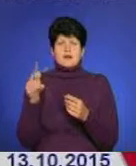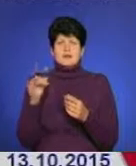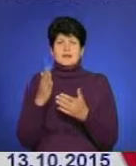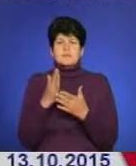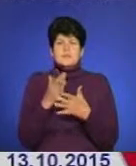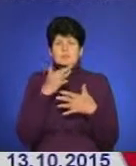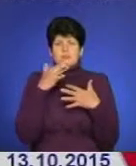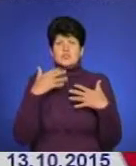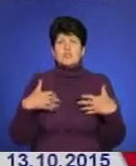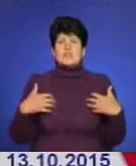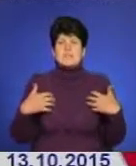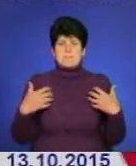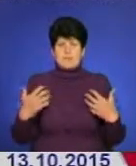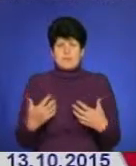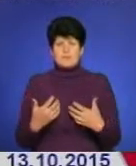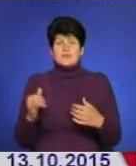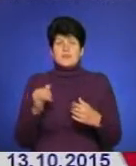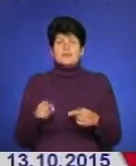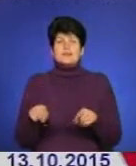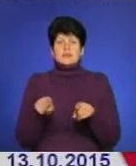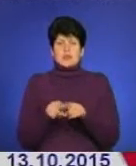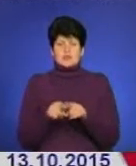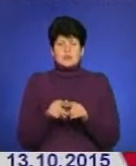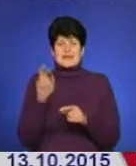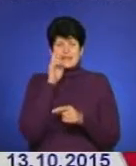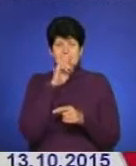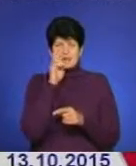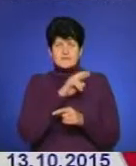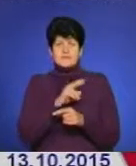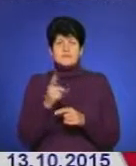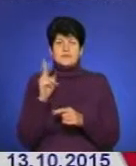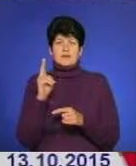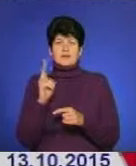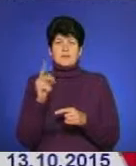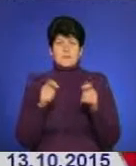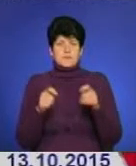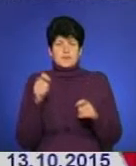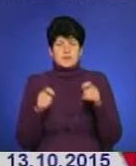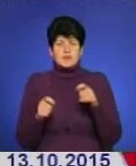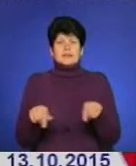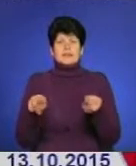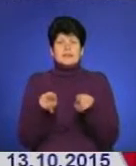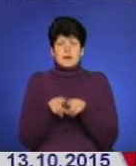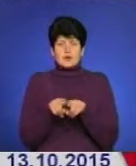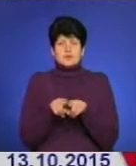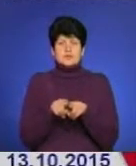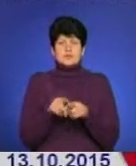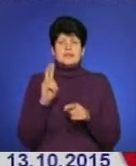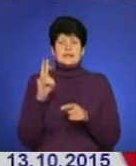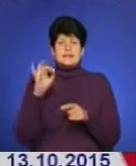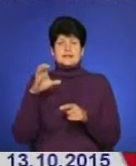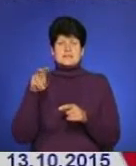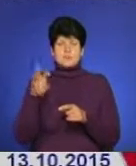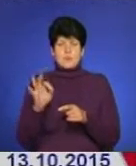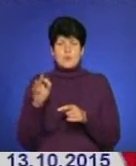достатню кількість вітамінів. Ну і, звичайно, кисломолочні продукти. Справа в тому, що саме кисломолочні бактерії,